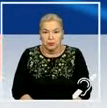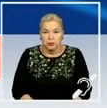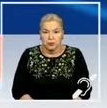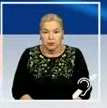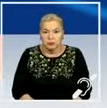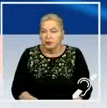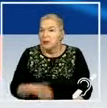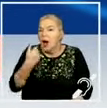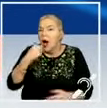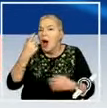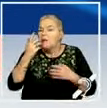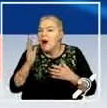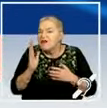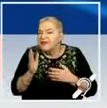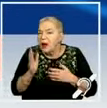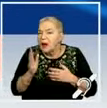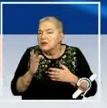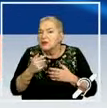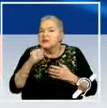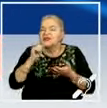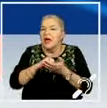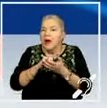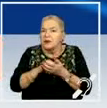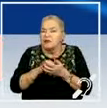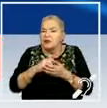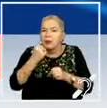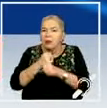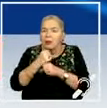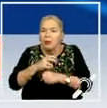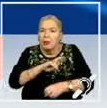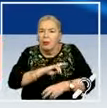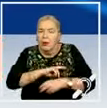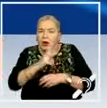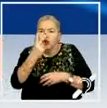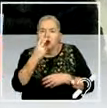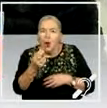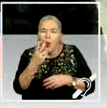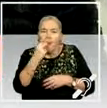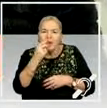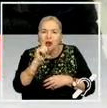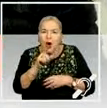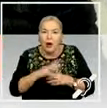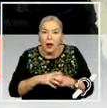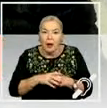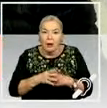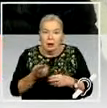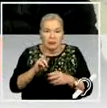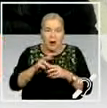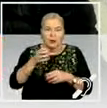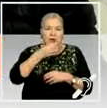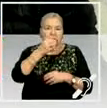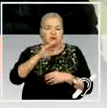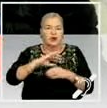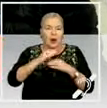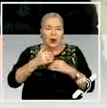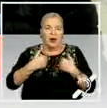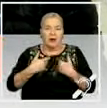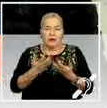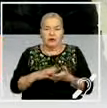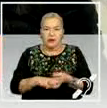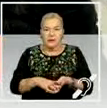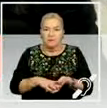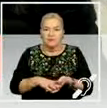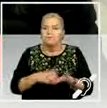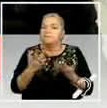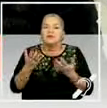Potrivit unor surse judiciare, jurnalistul ar fi întreținut relații sexuale cu două minore. Cu detalii vine chiar acum colega mea, Liliana Năstase. Lili, bun găsit! Ce ai mai